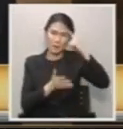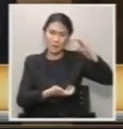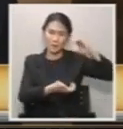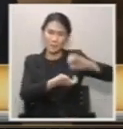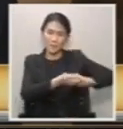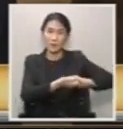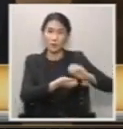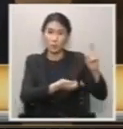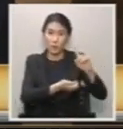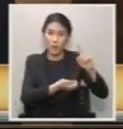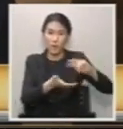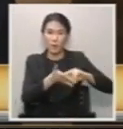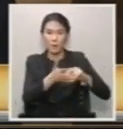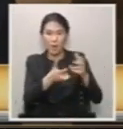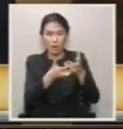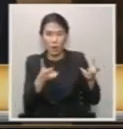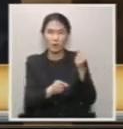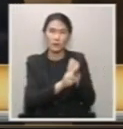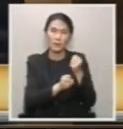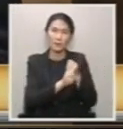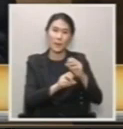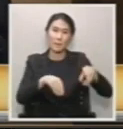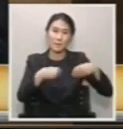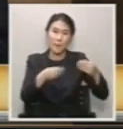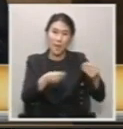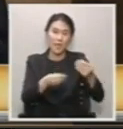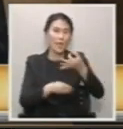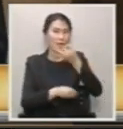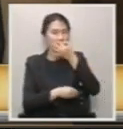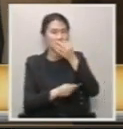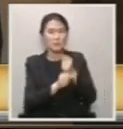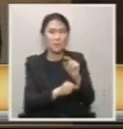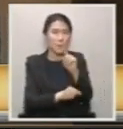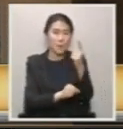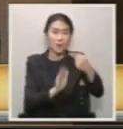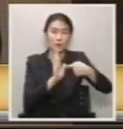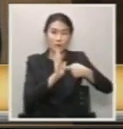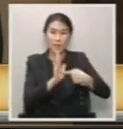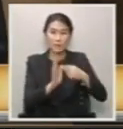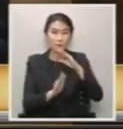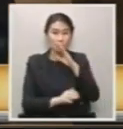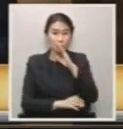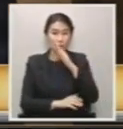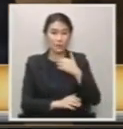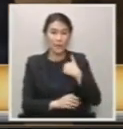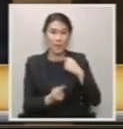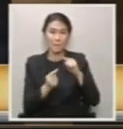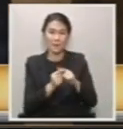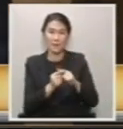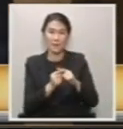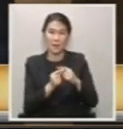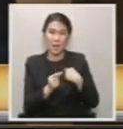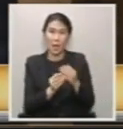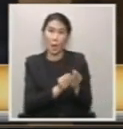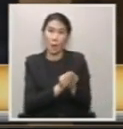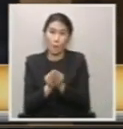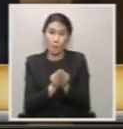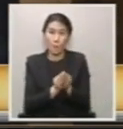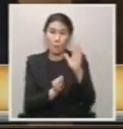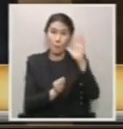ถุดิบในส่วนของการสร้างอาชีพใหม่ๆครับเช่นจะเป็นพ่อครัวจะเป็นผู้ช่วยพ่อ